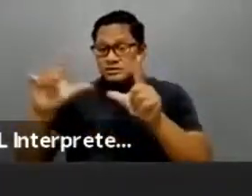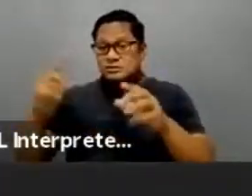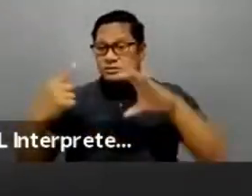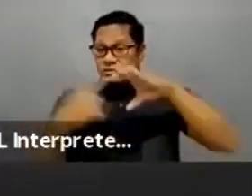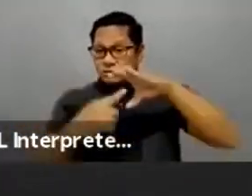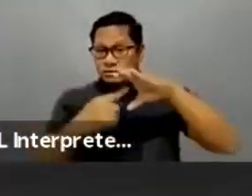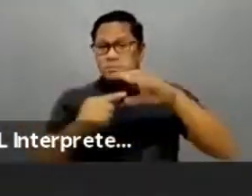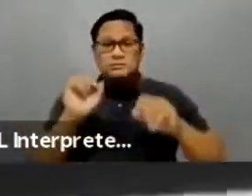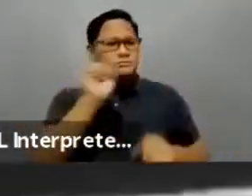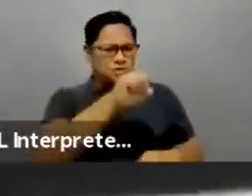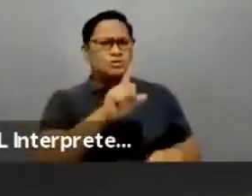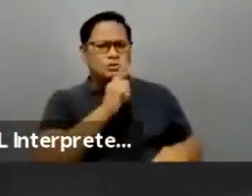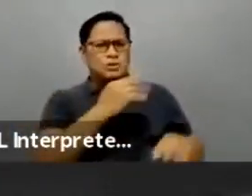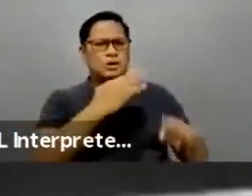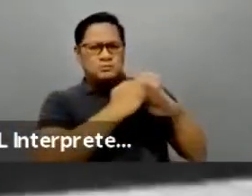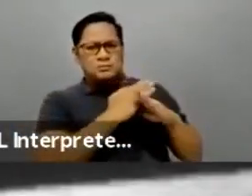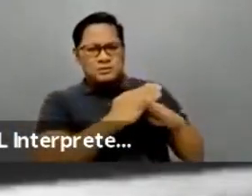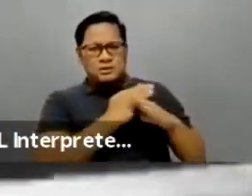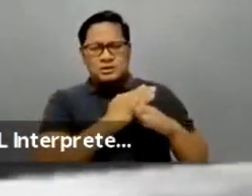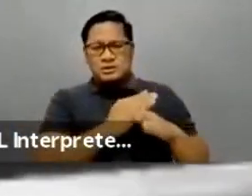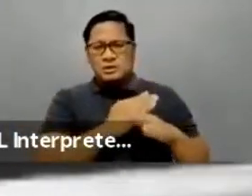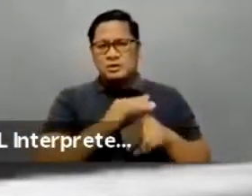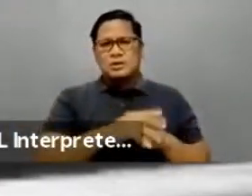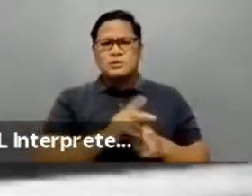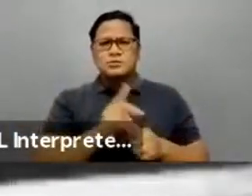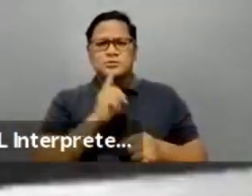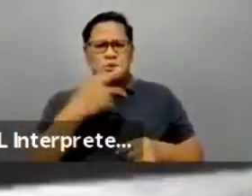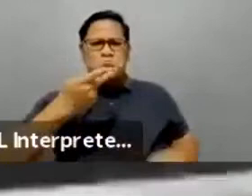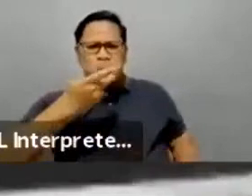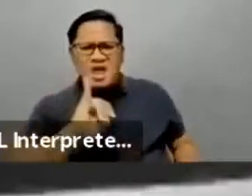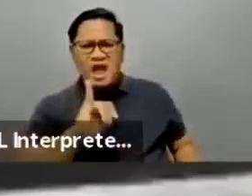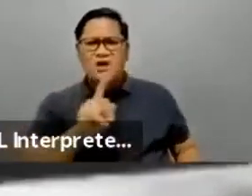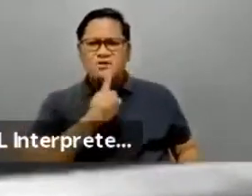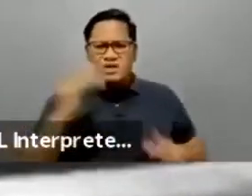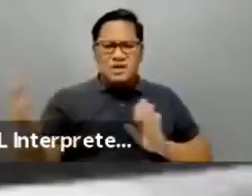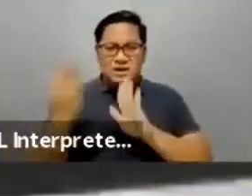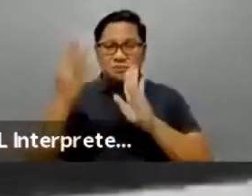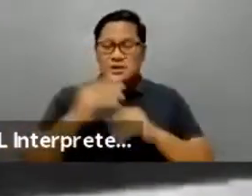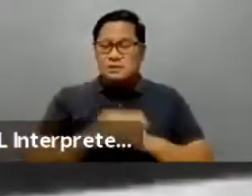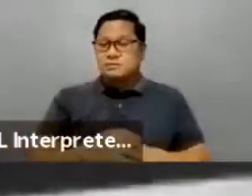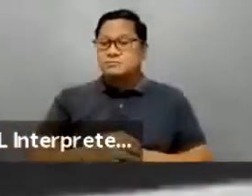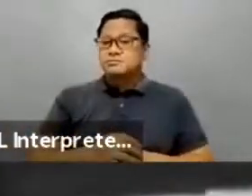Yes! Puntang ina, harap-harapan, magkolekta kayo. Akalain mo ba,